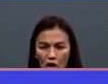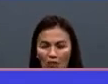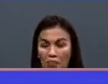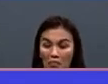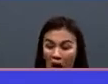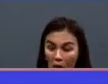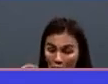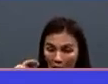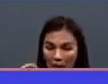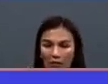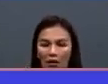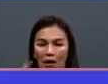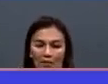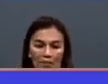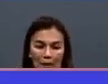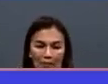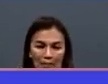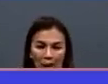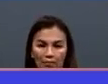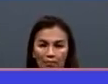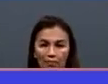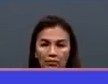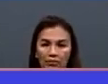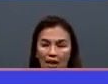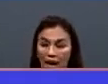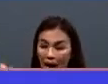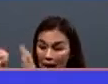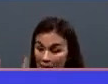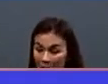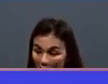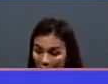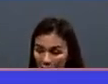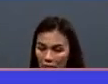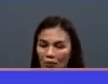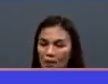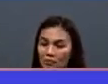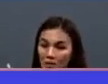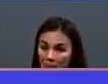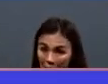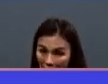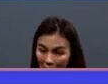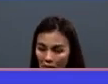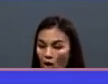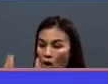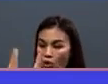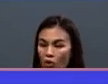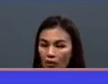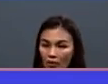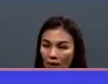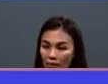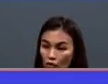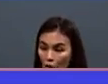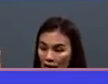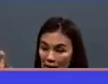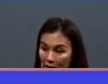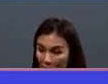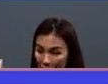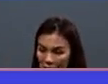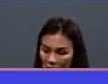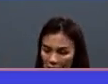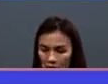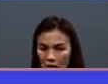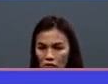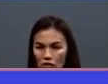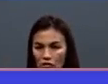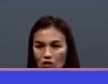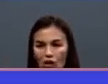กลางผลิตยานยนต์แห่งอนาคตศูนย์กลางเศรษฐกิจดิจิทัลและสุดท้ายศูนย์กลางทางการเงินอืทุกอย่างเป็น